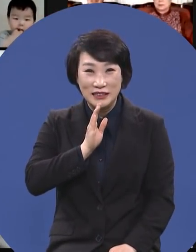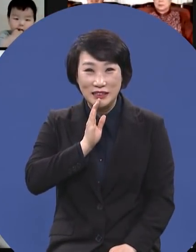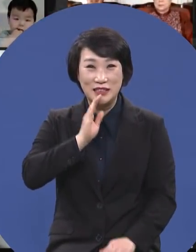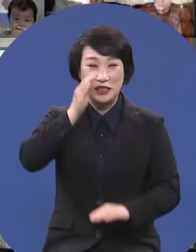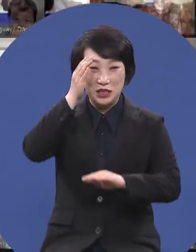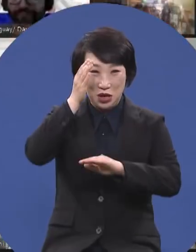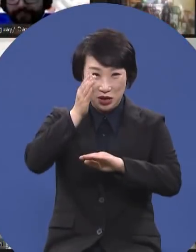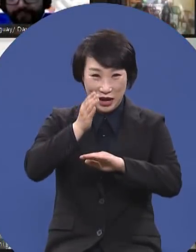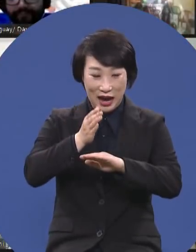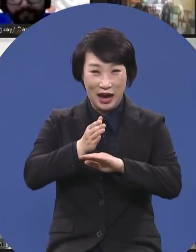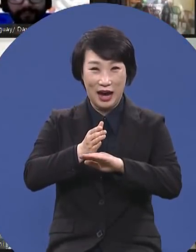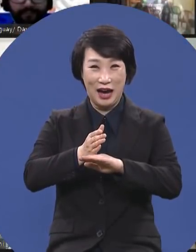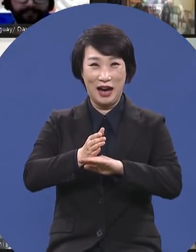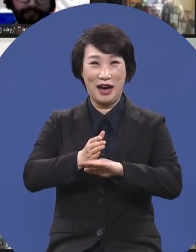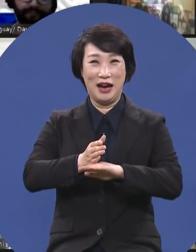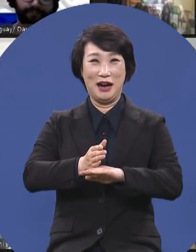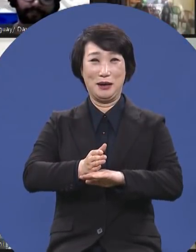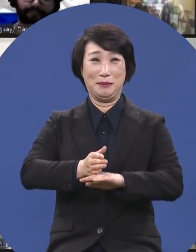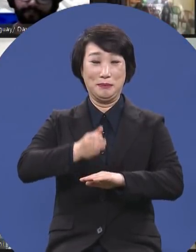감사합니다. 진정